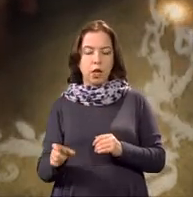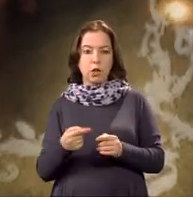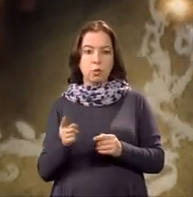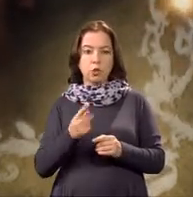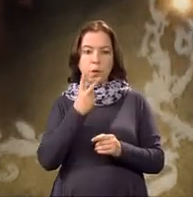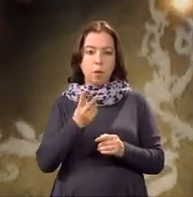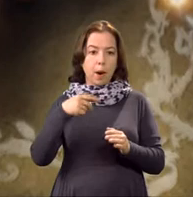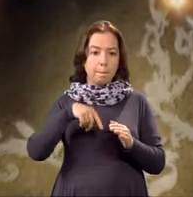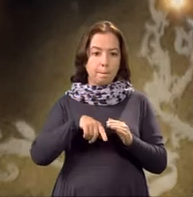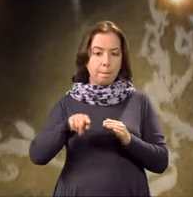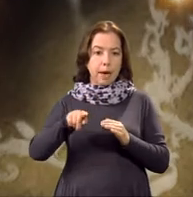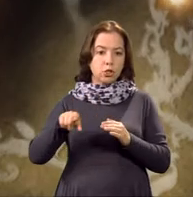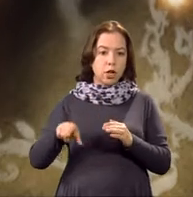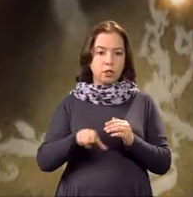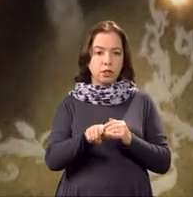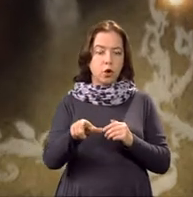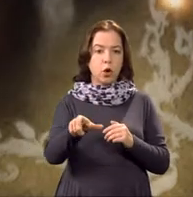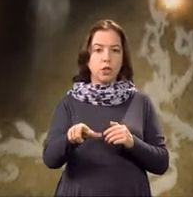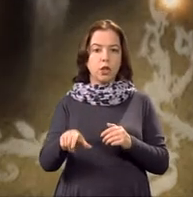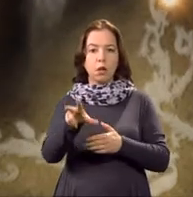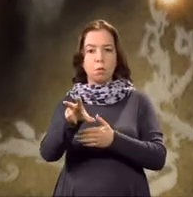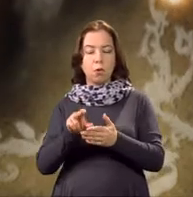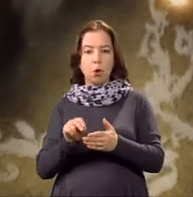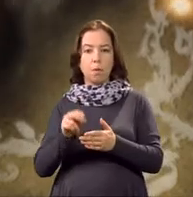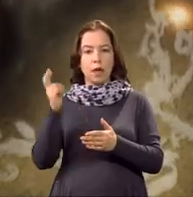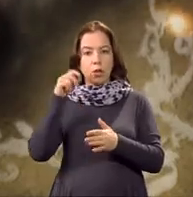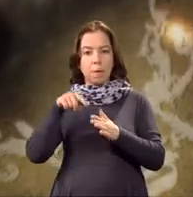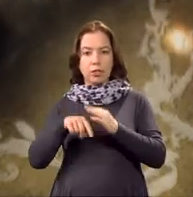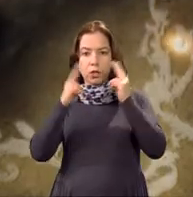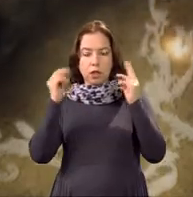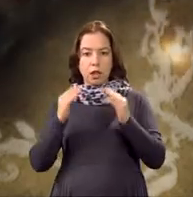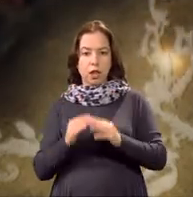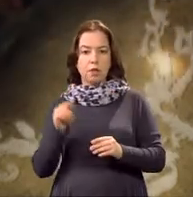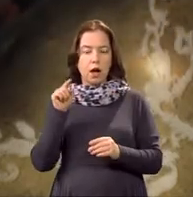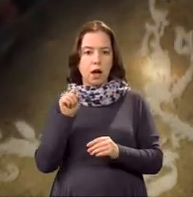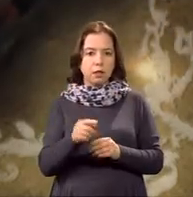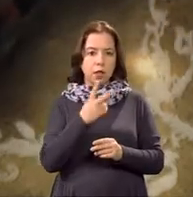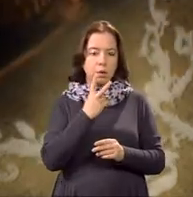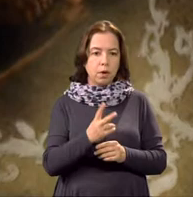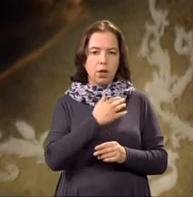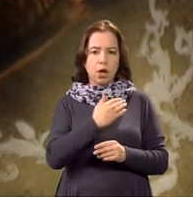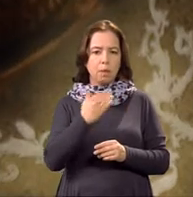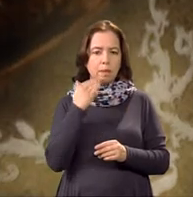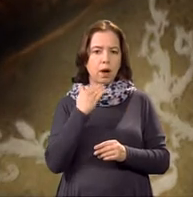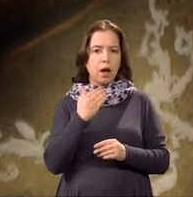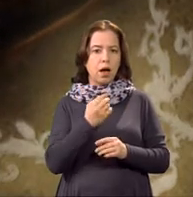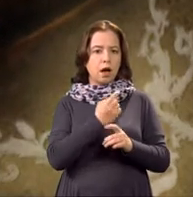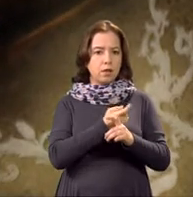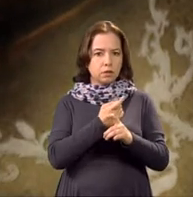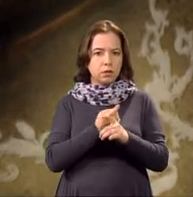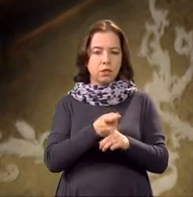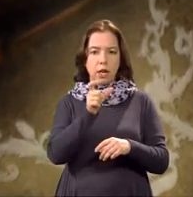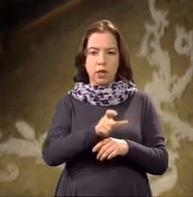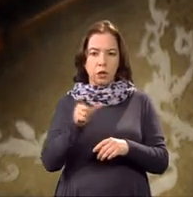ходи, подібні до Києво-Печерських, а в них велику кількість непохованих останків людей. Господи Боже